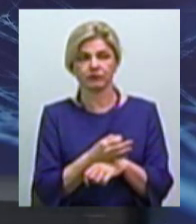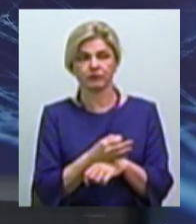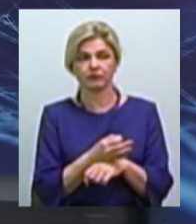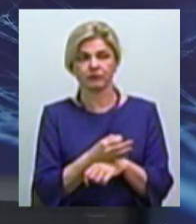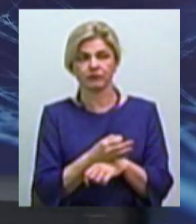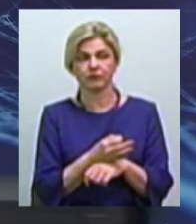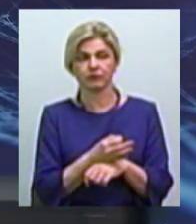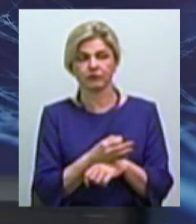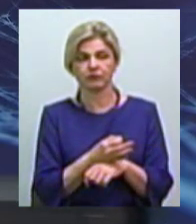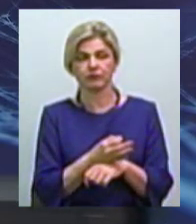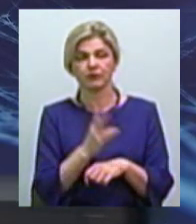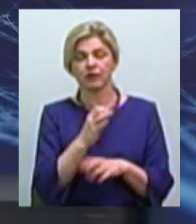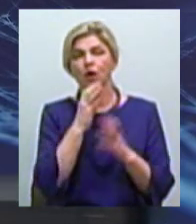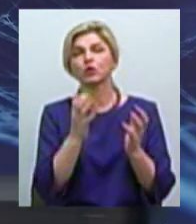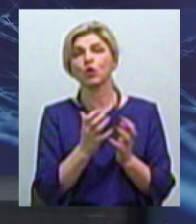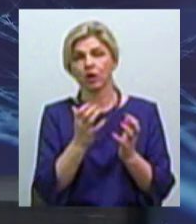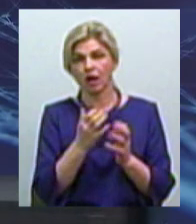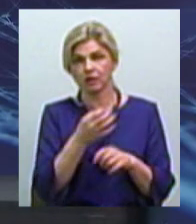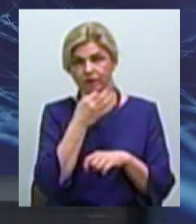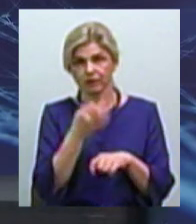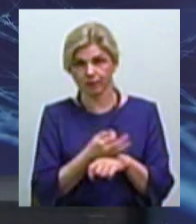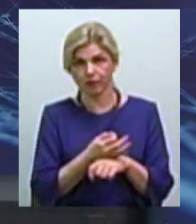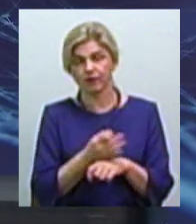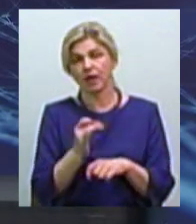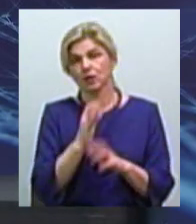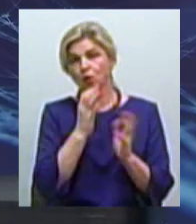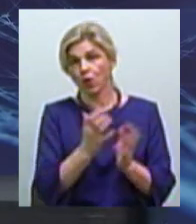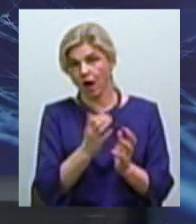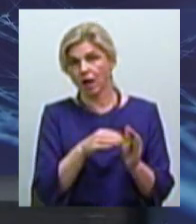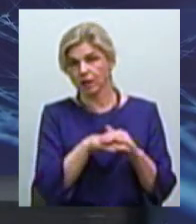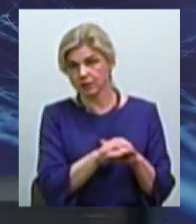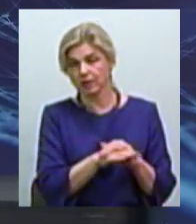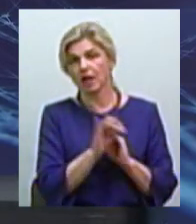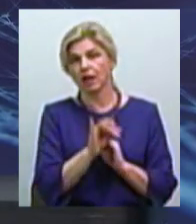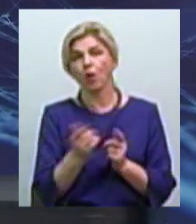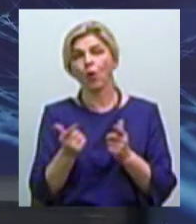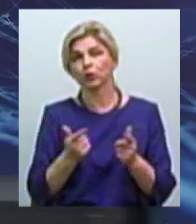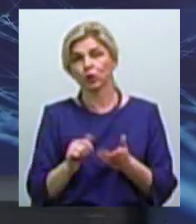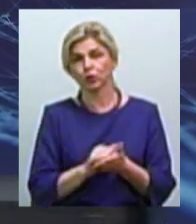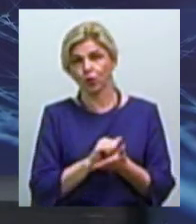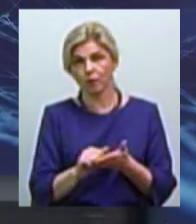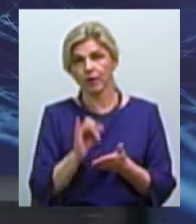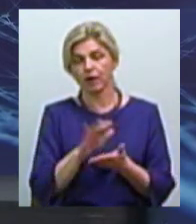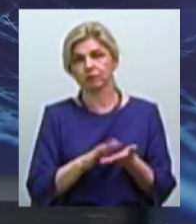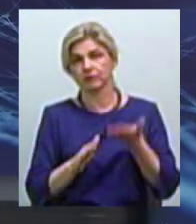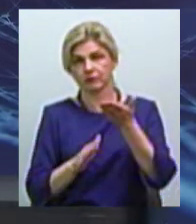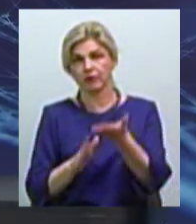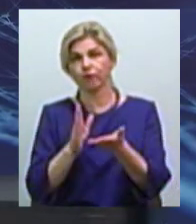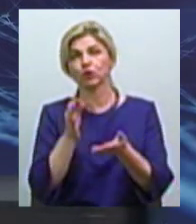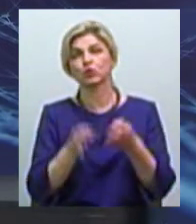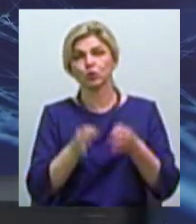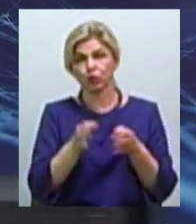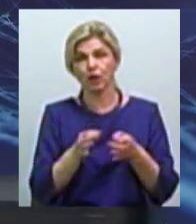на сохранність відповідальну, і надалі готуються документи і подаються в суд. І суд